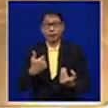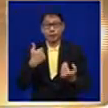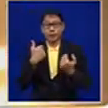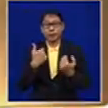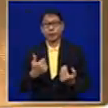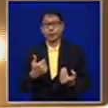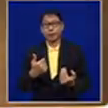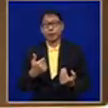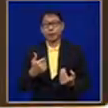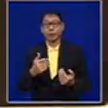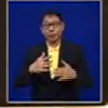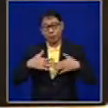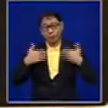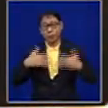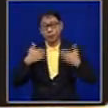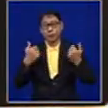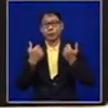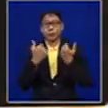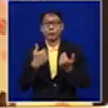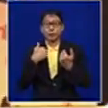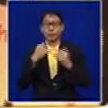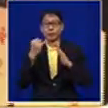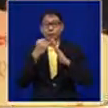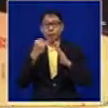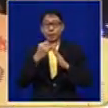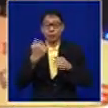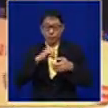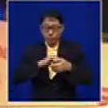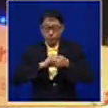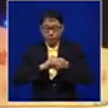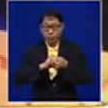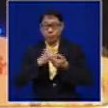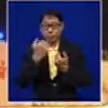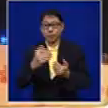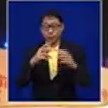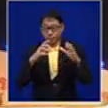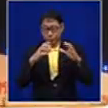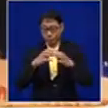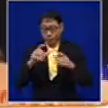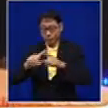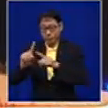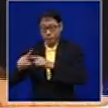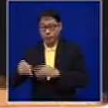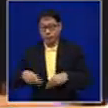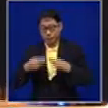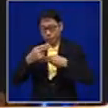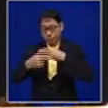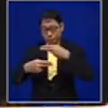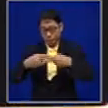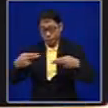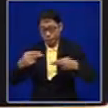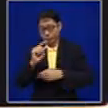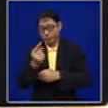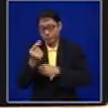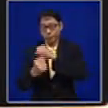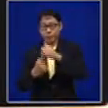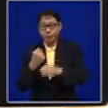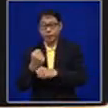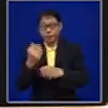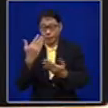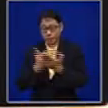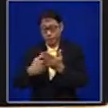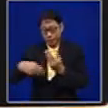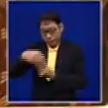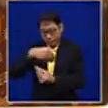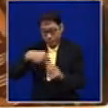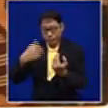เป็นงานเทศกาลแห่งความสุขสนุกสนานที่จังหวัดร่วมกับหลายๆหน่วยงานจัดขึ้นนะคะมอบเป็นของขวัญปีใหม่ให้กับประชาชนแล้วก็กระตุ้นเศรษฐกิจ